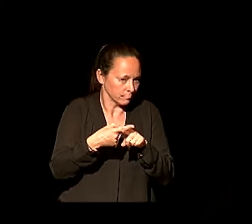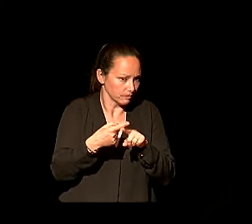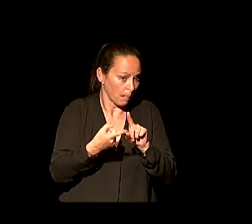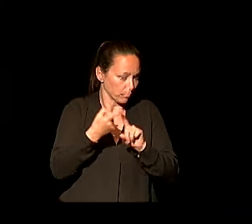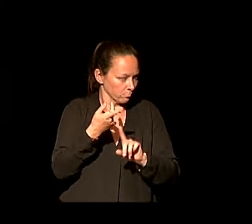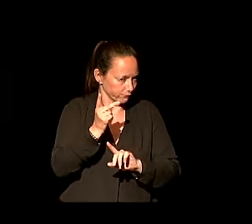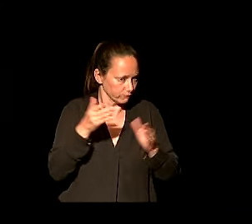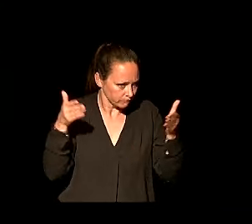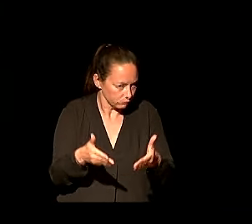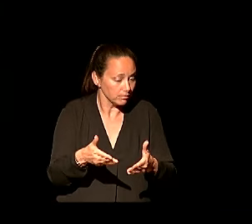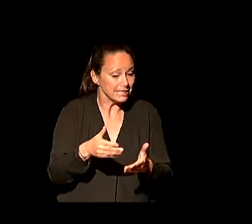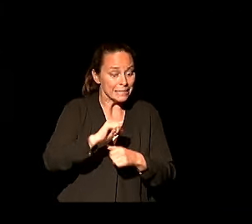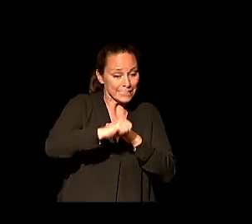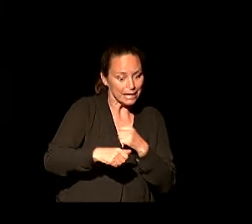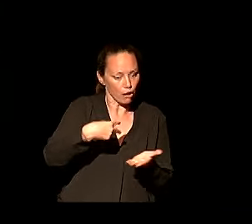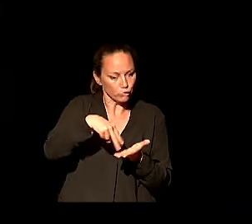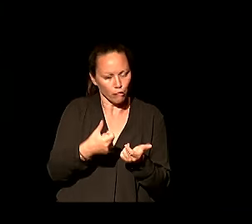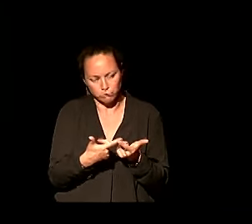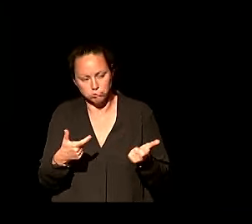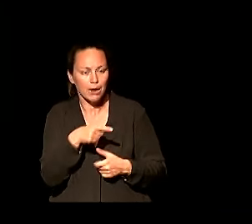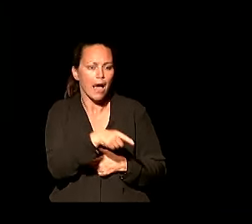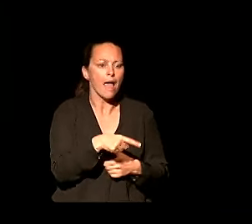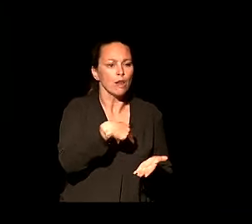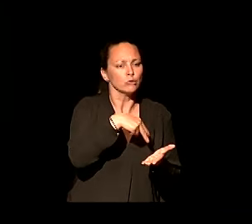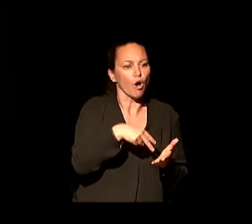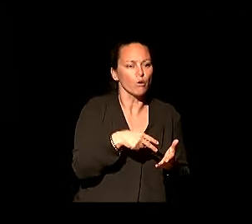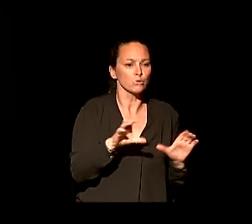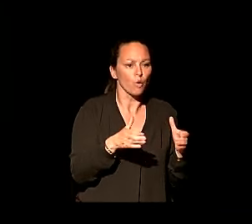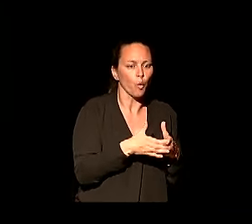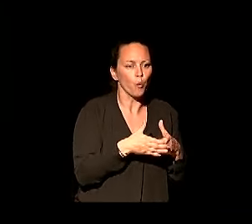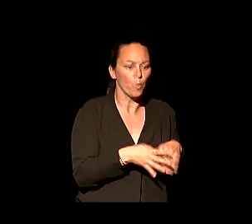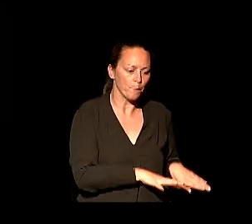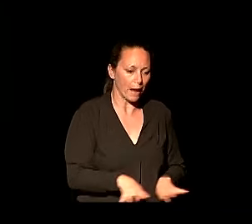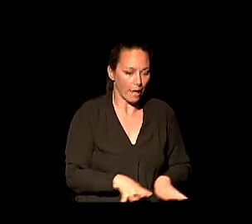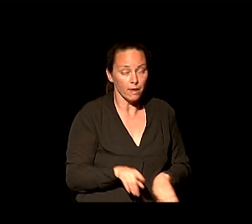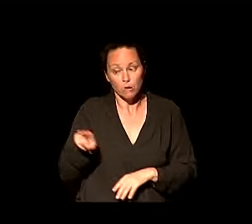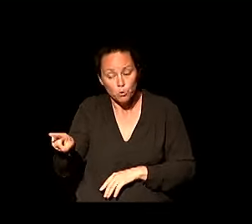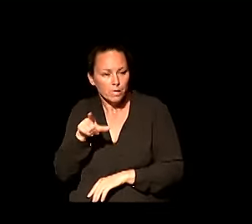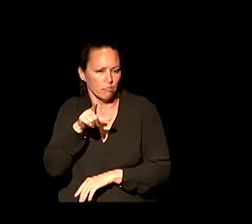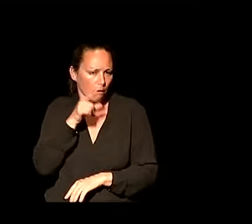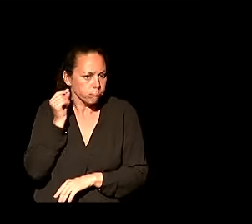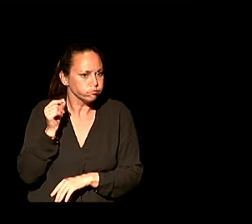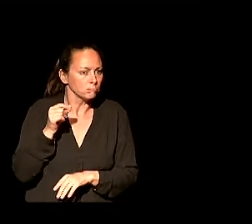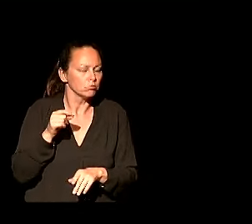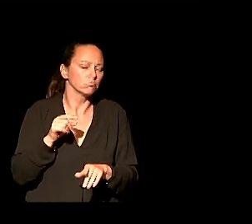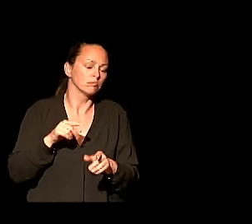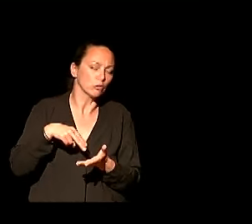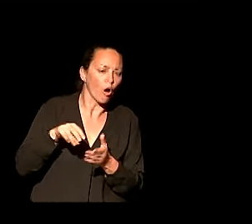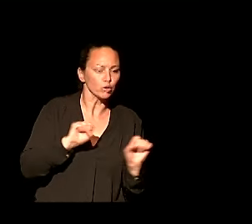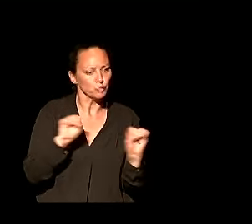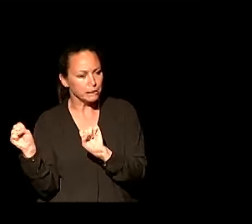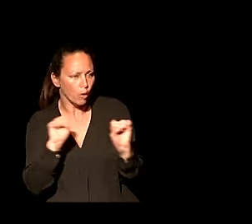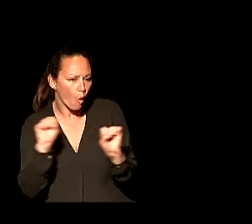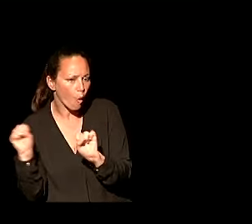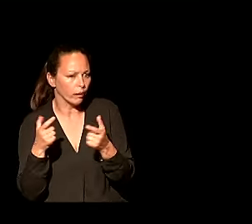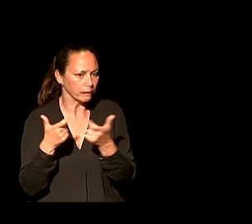des différents styles de danse. C'est-à-dire, elle est danseuse de ballet et lui est danseur de music-hall, déçu. Il y a